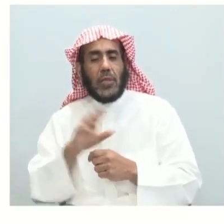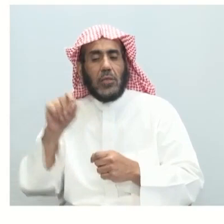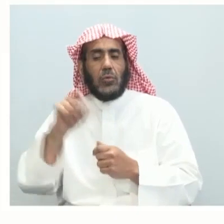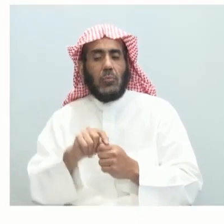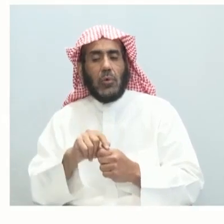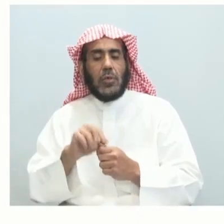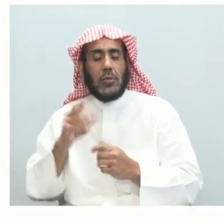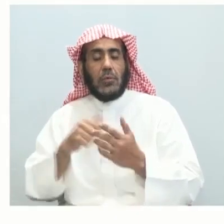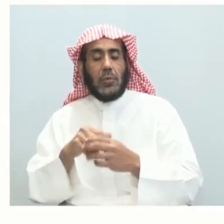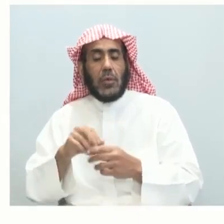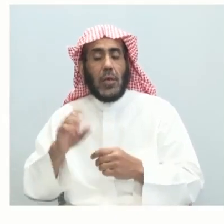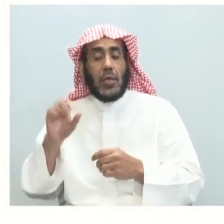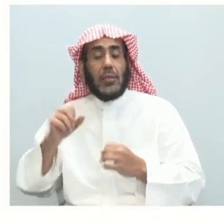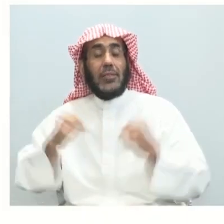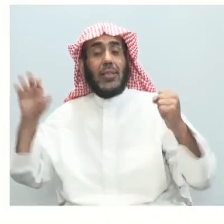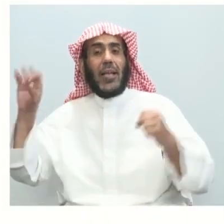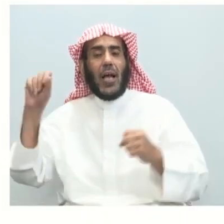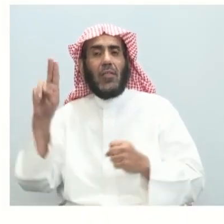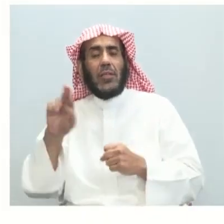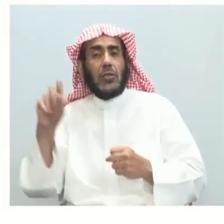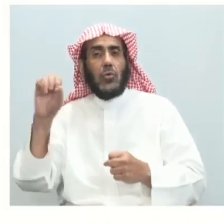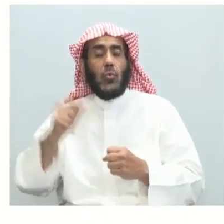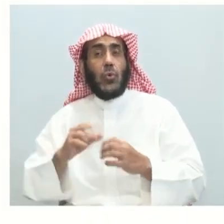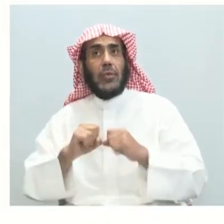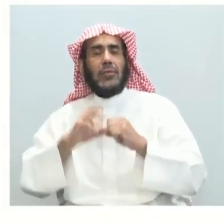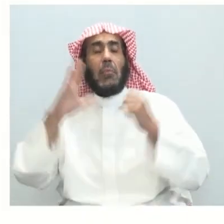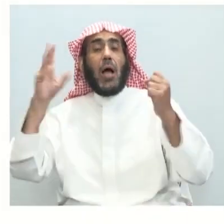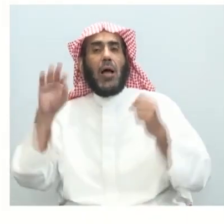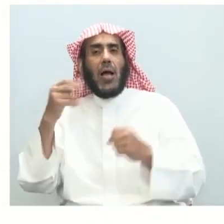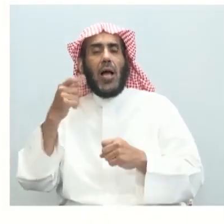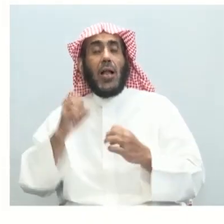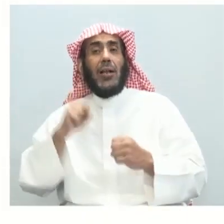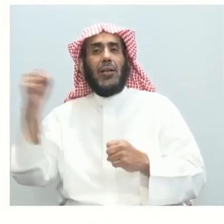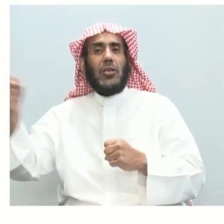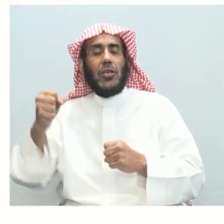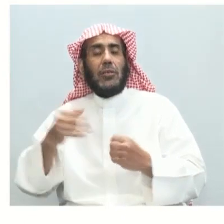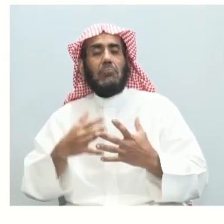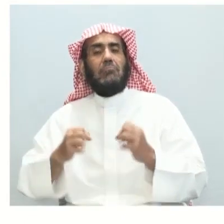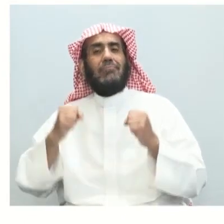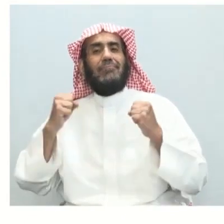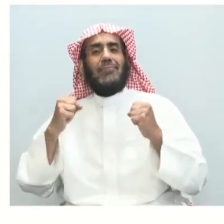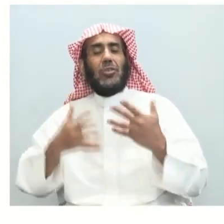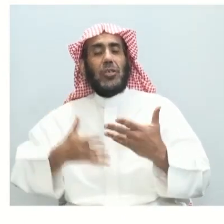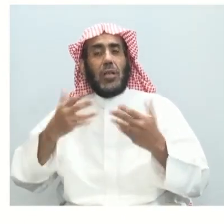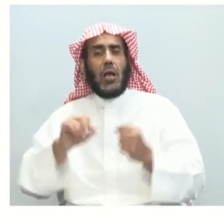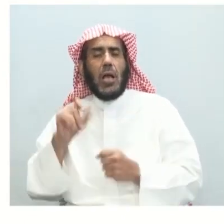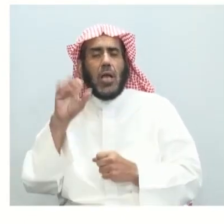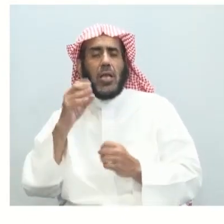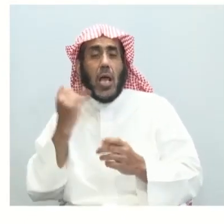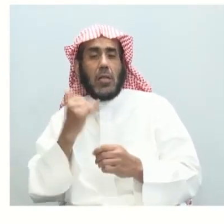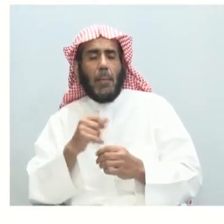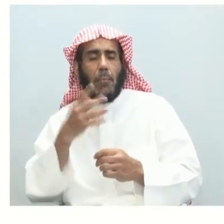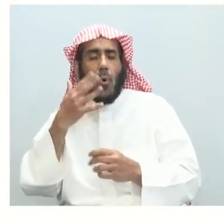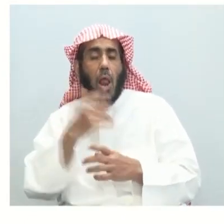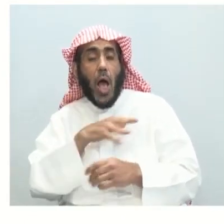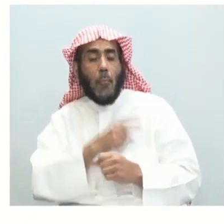احسنتم ممتاز استيقظت نورا صباح العيد نشيطه يهتم الاب بتربيه